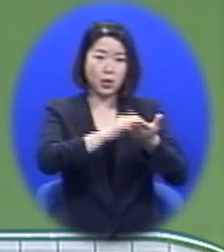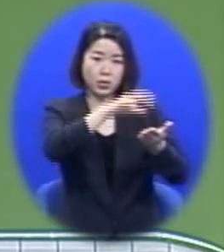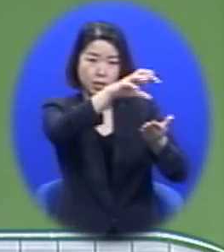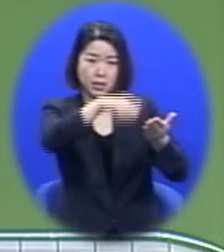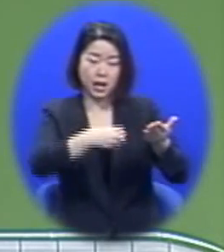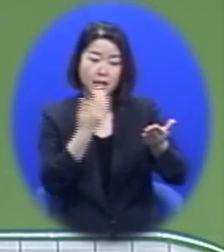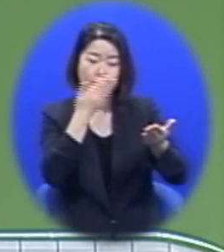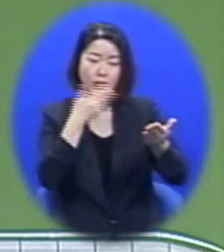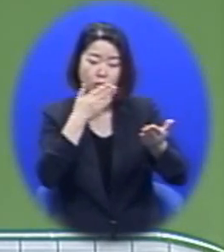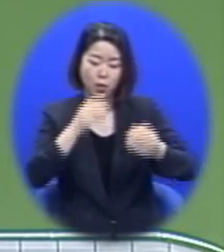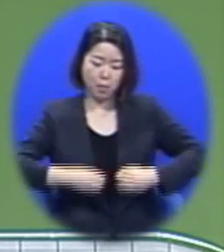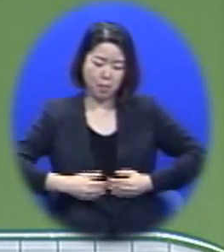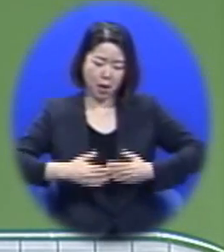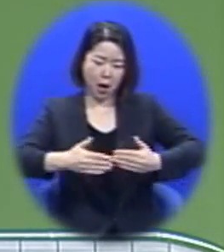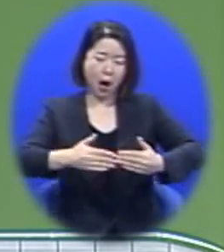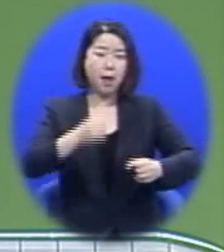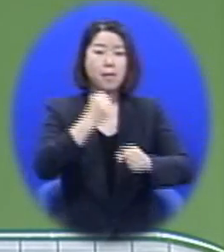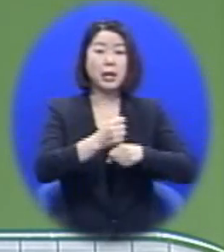배부르게 하였을 것이다.